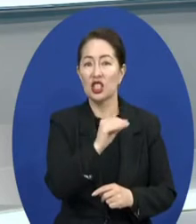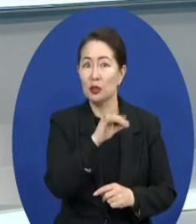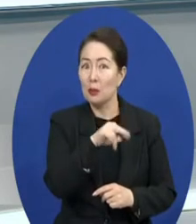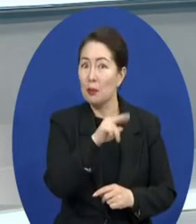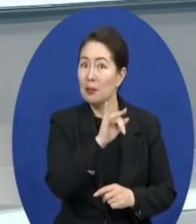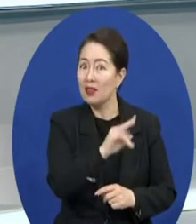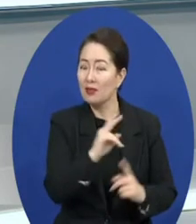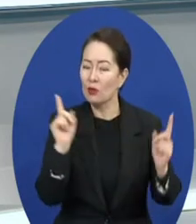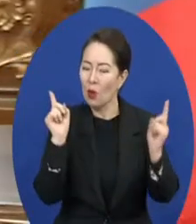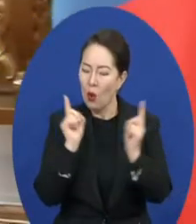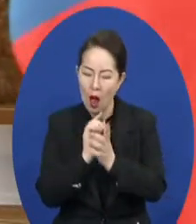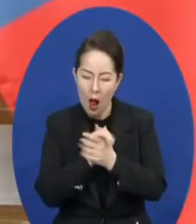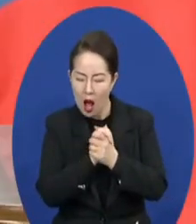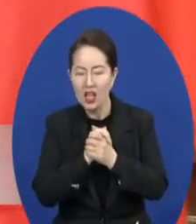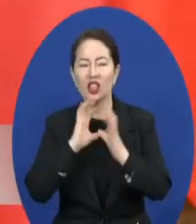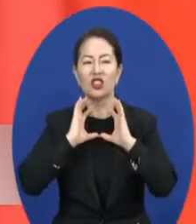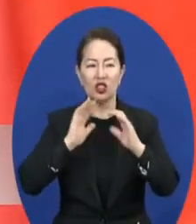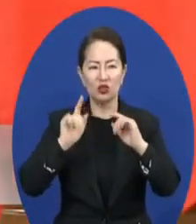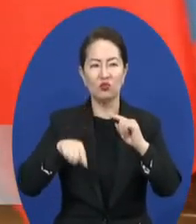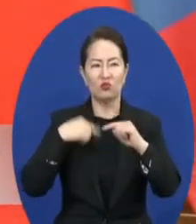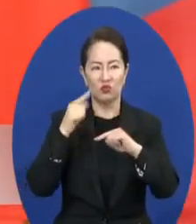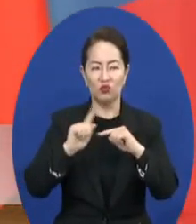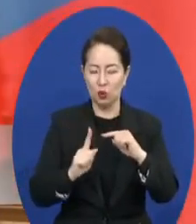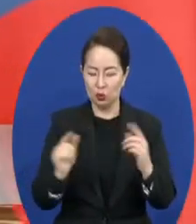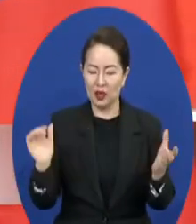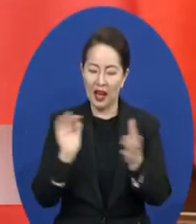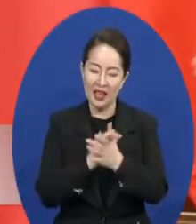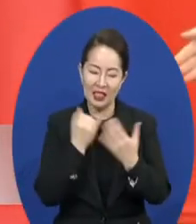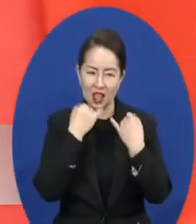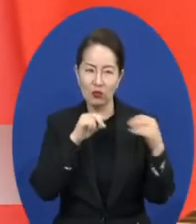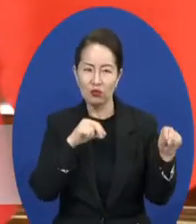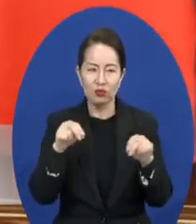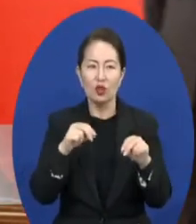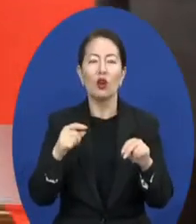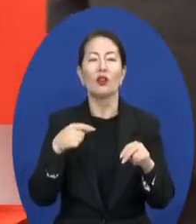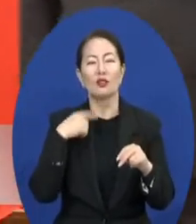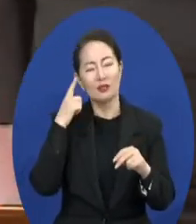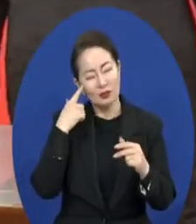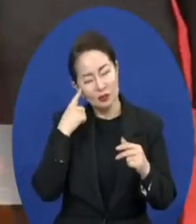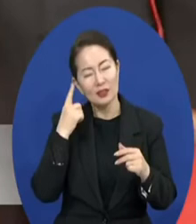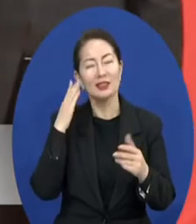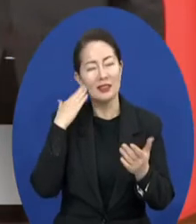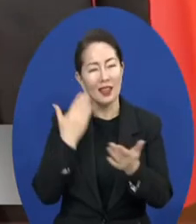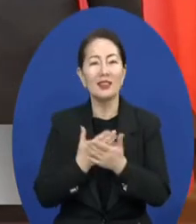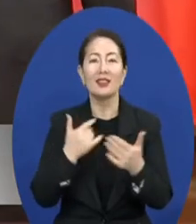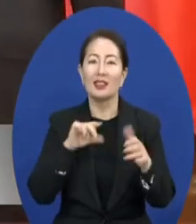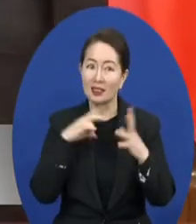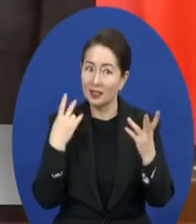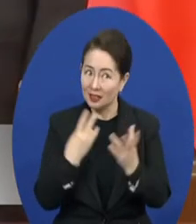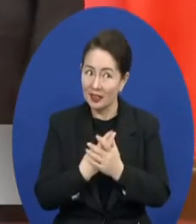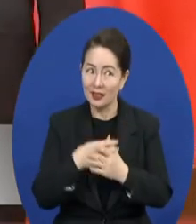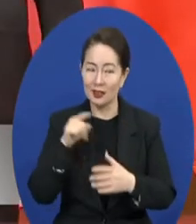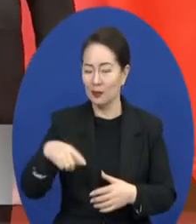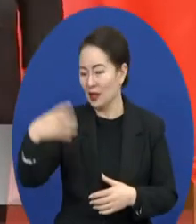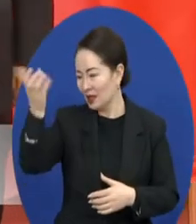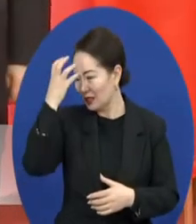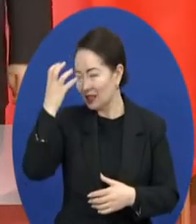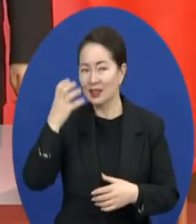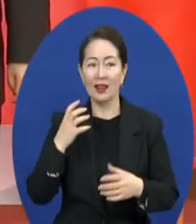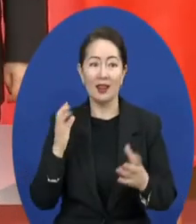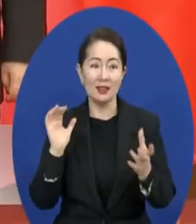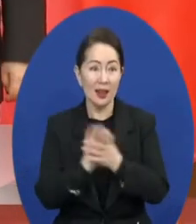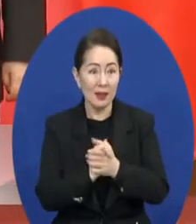дэлхийд хүлээн зөвшөөрөгдсөн жишиг шиг харилцаа болгон хөгжүүлэхээр санал нэгдсэн байна. Хоёр улсын засгийн газрын хооронд хэрэгжих хөгжлийн